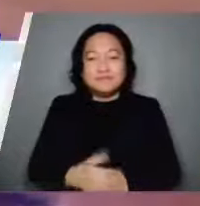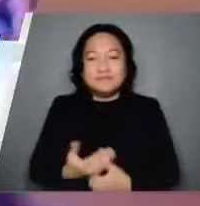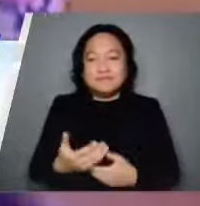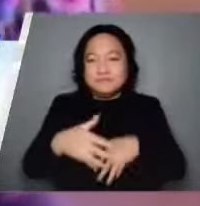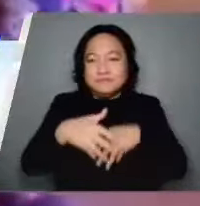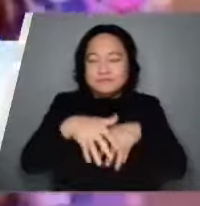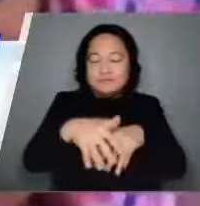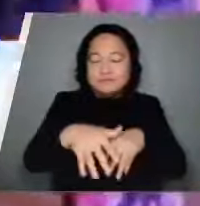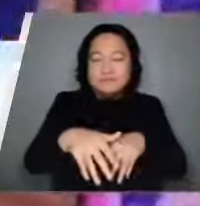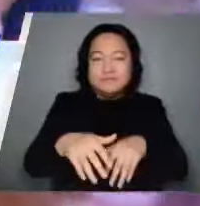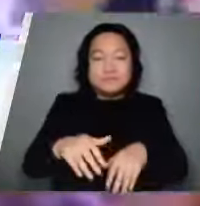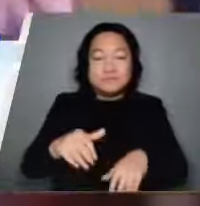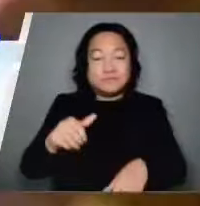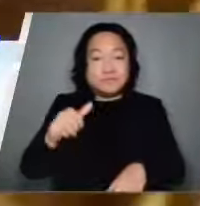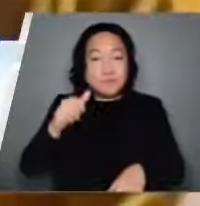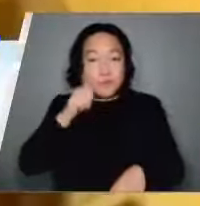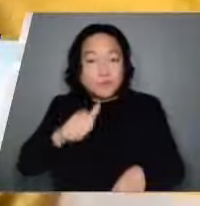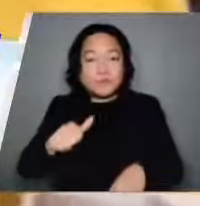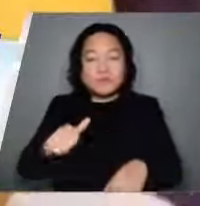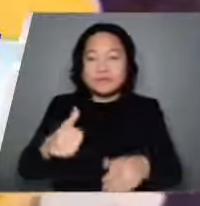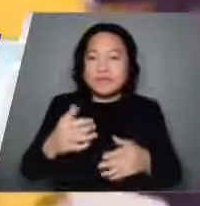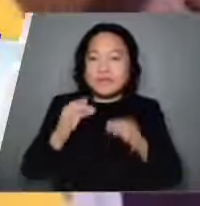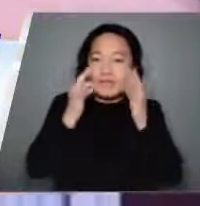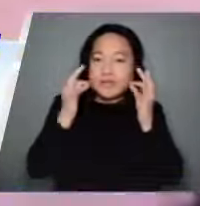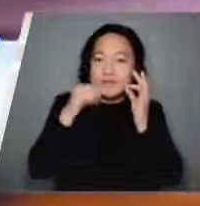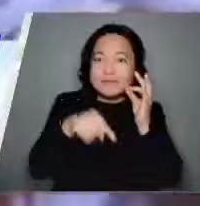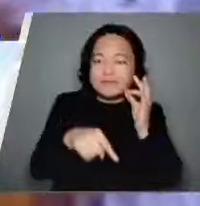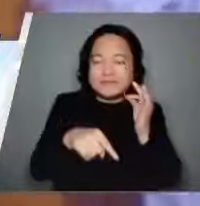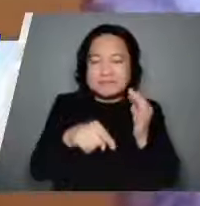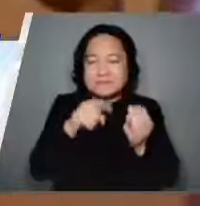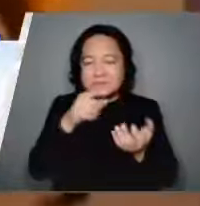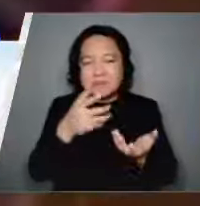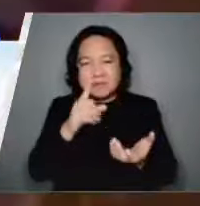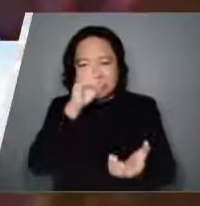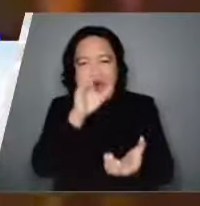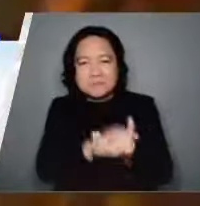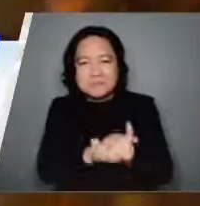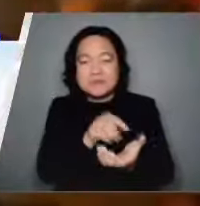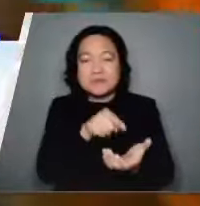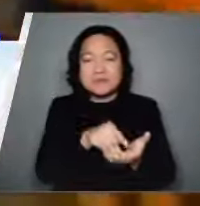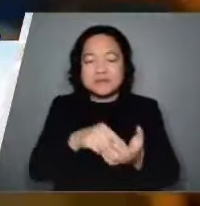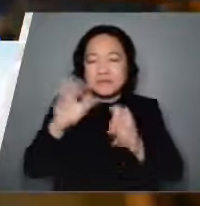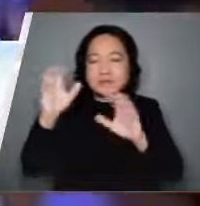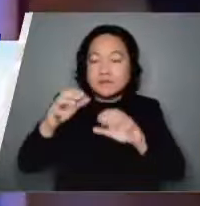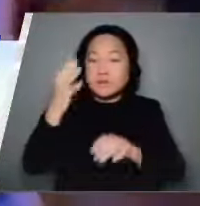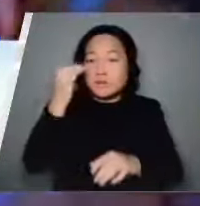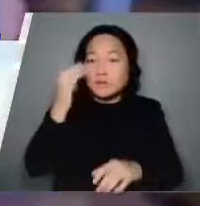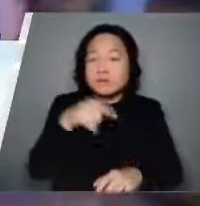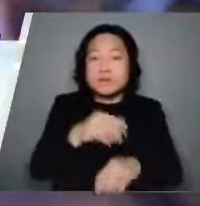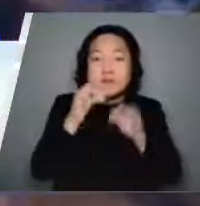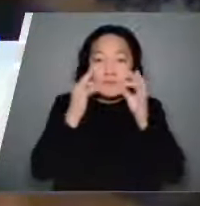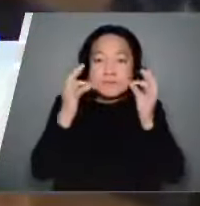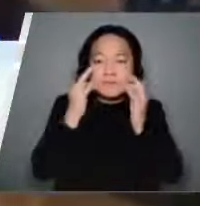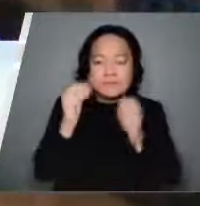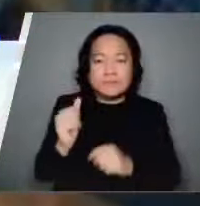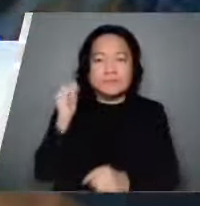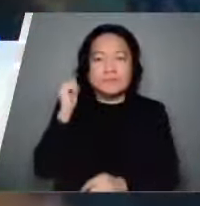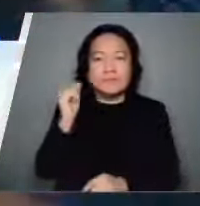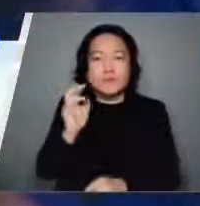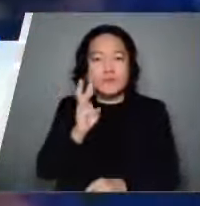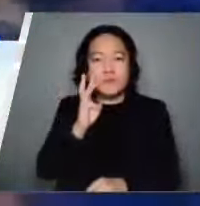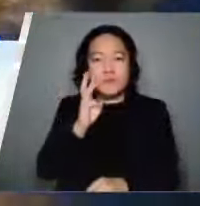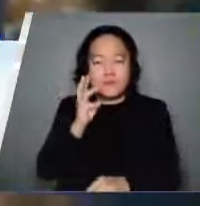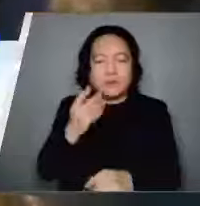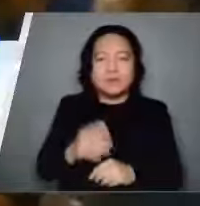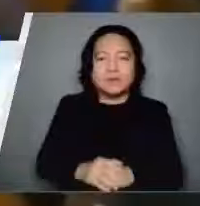para humiling ng pag-ulan. Kauna ito sa paniniwalang takot ang mga pusa sa tubig. Ay hindi sa paniniwala ang